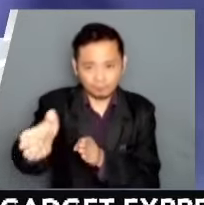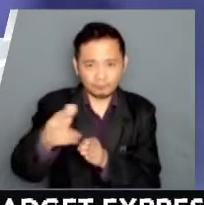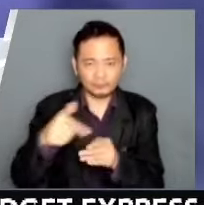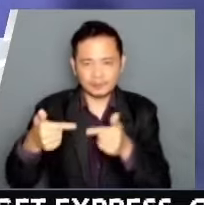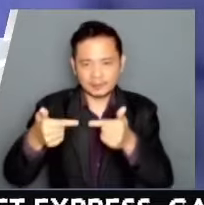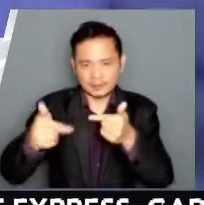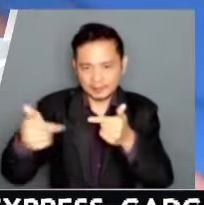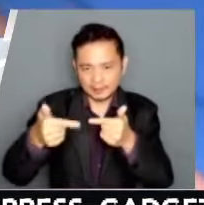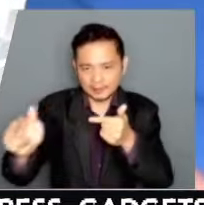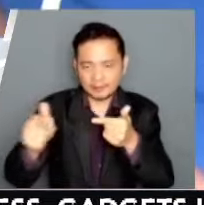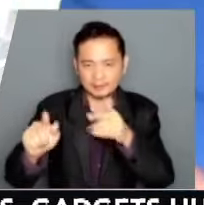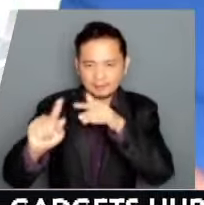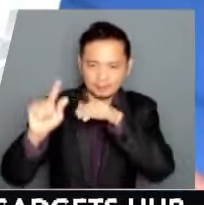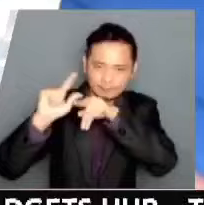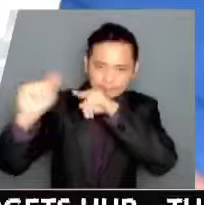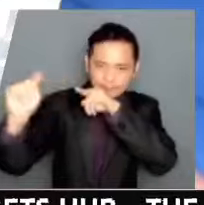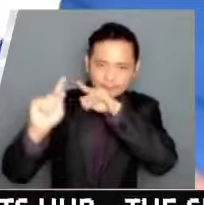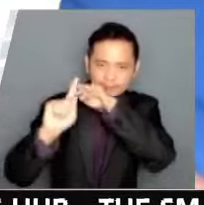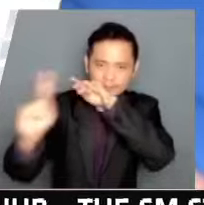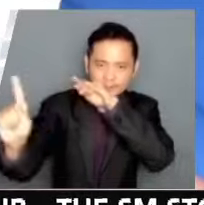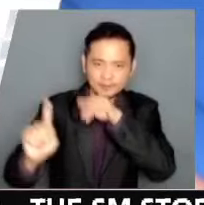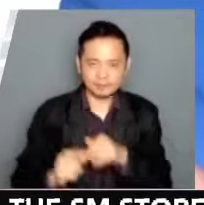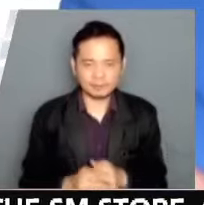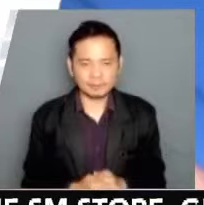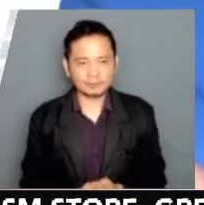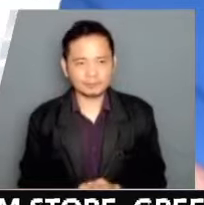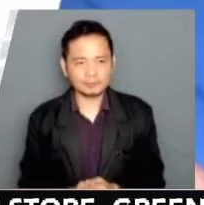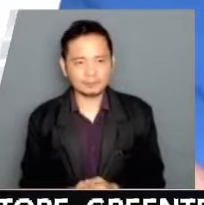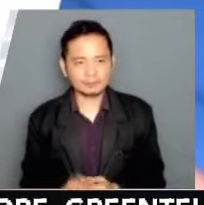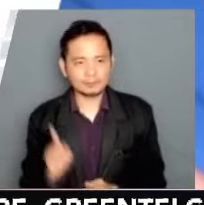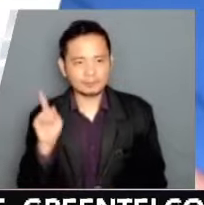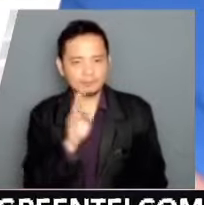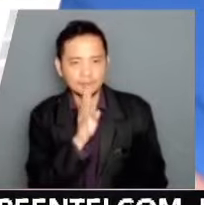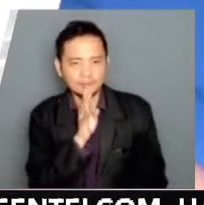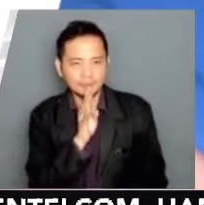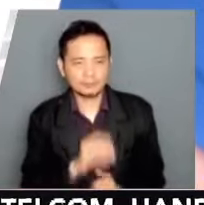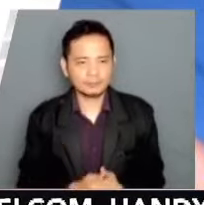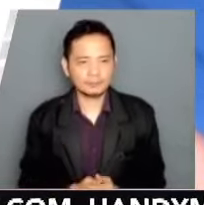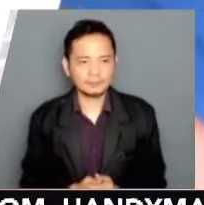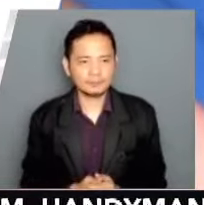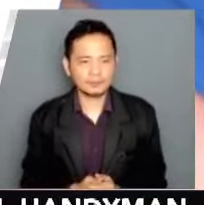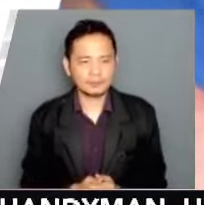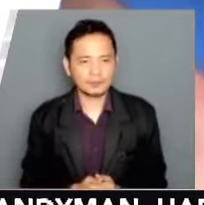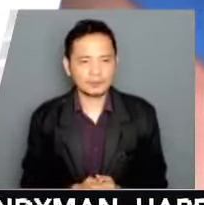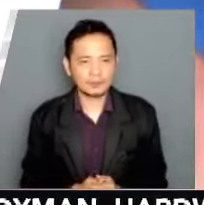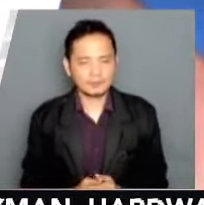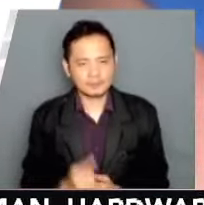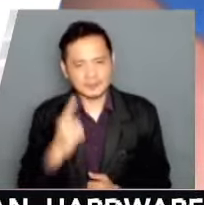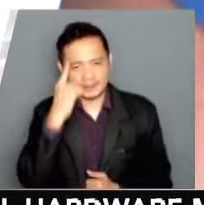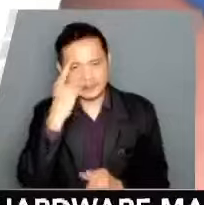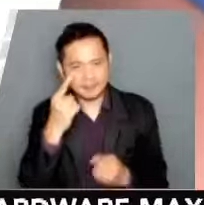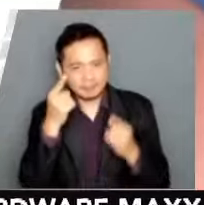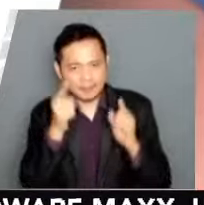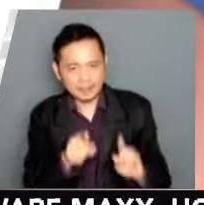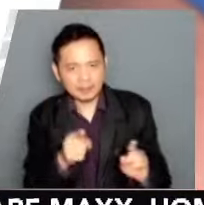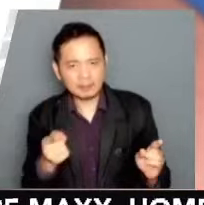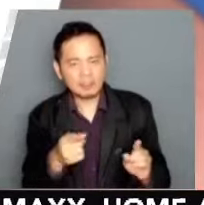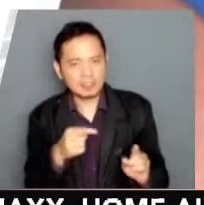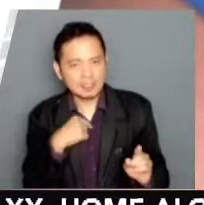lumabas siguro kag ning bantayan siya nagsulod sa kwarto